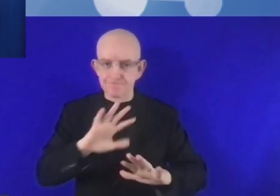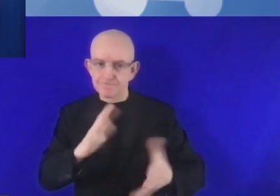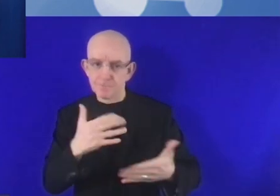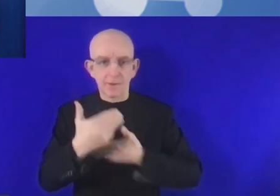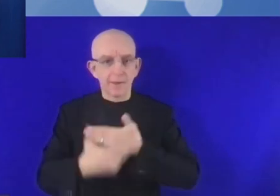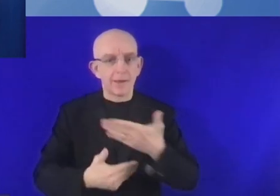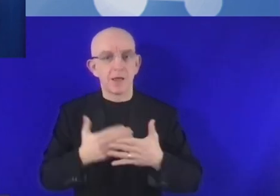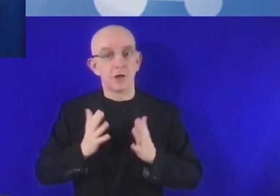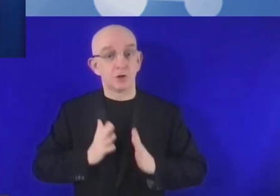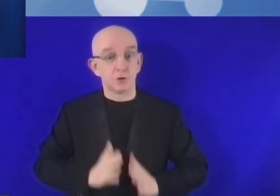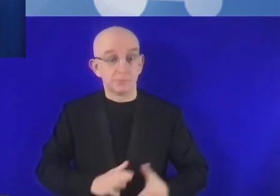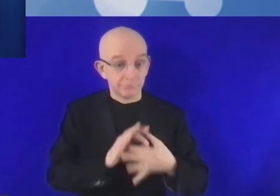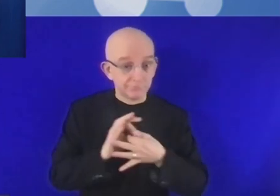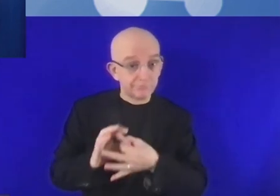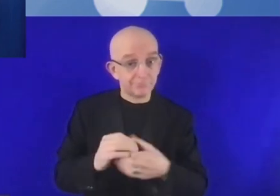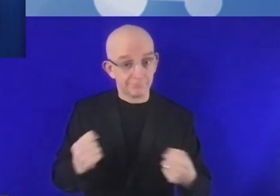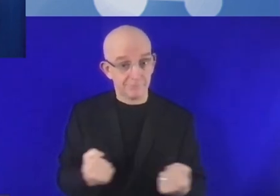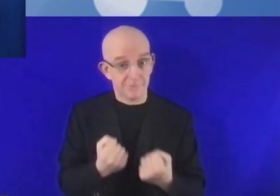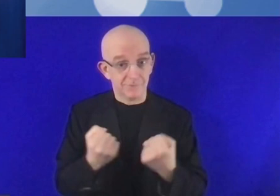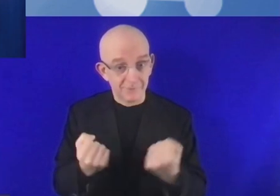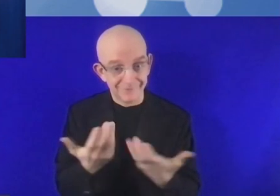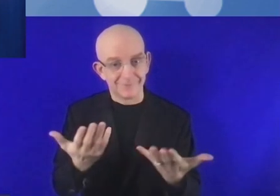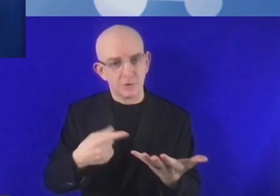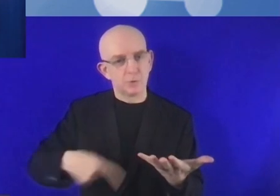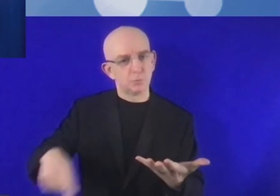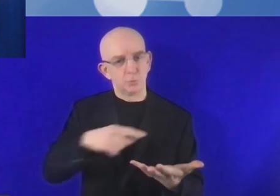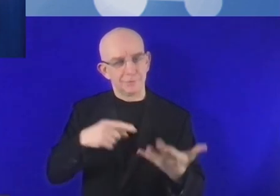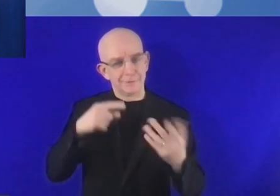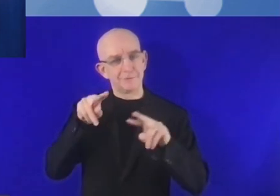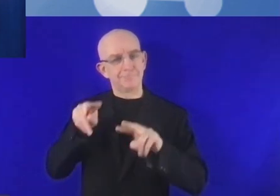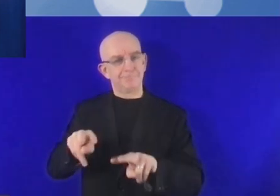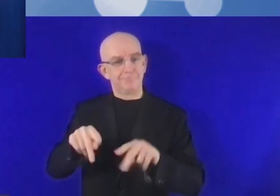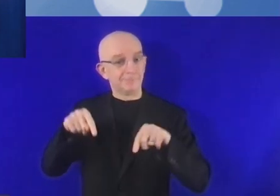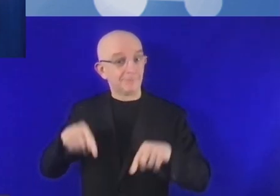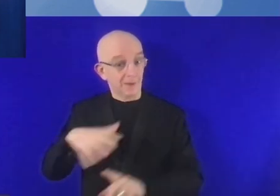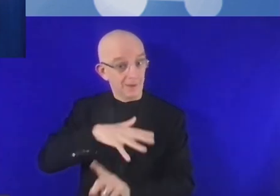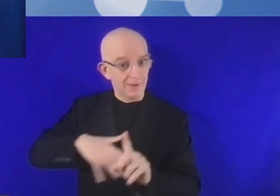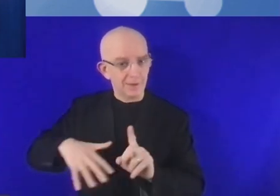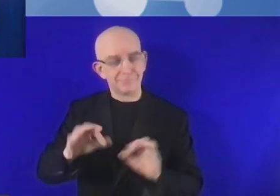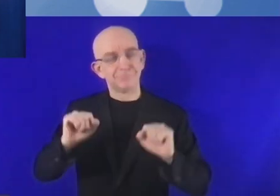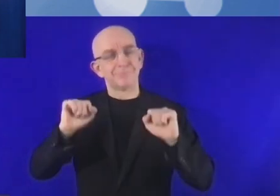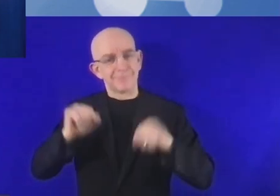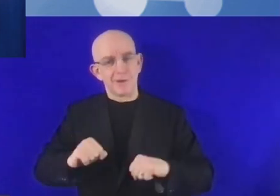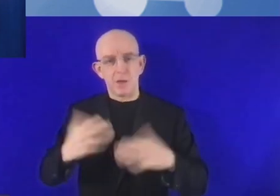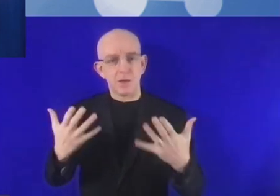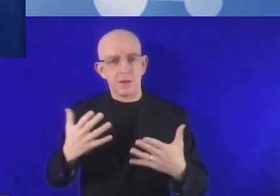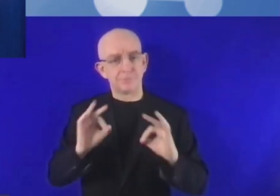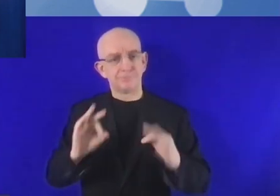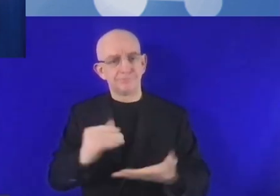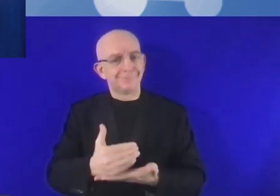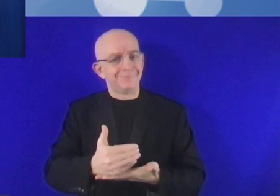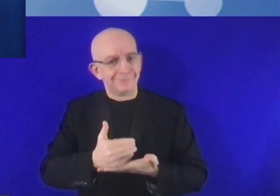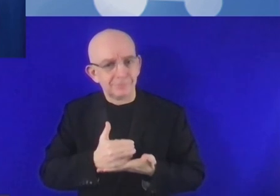To dlatego wszyscy potrzebujemy takiego środowiska, które może być bezpieczne, neutralne,